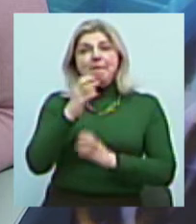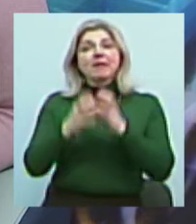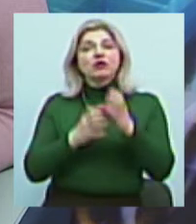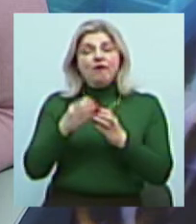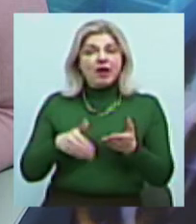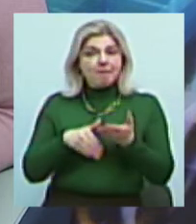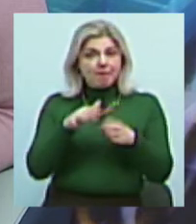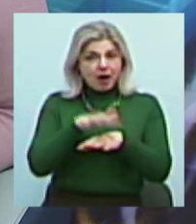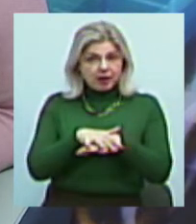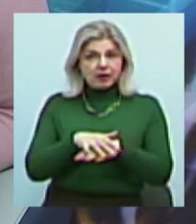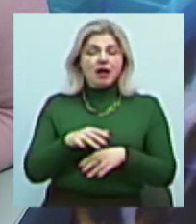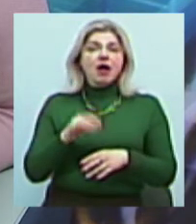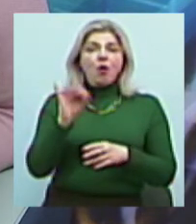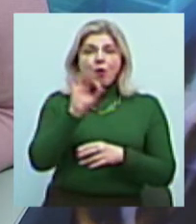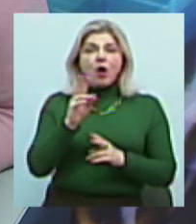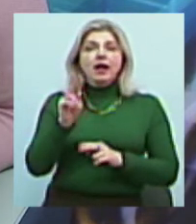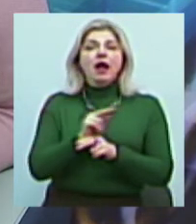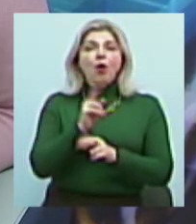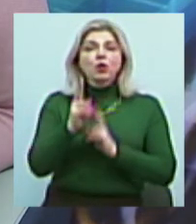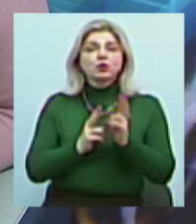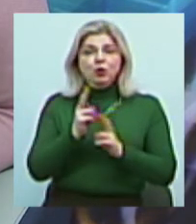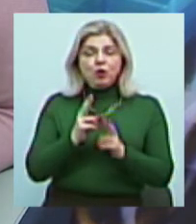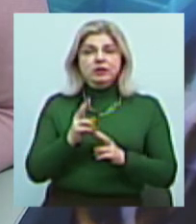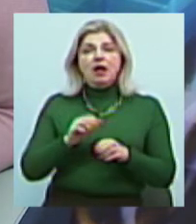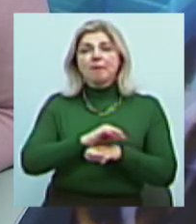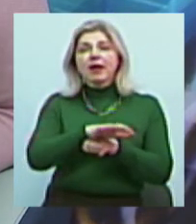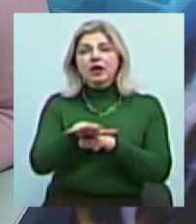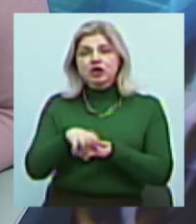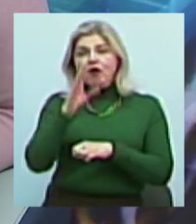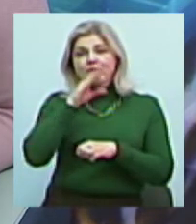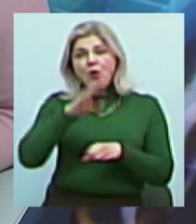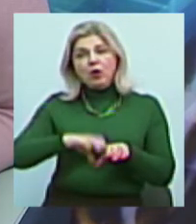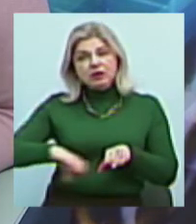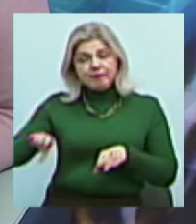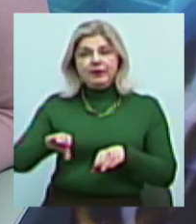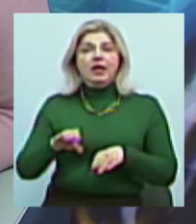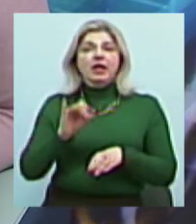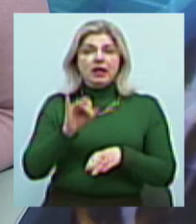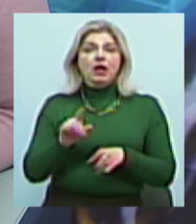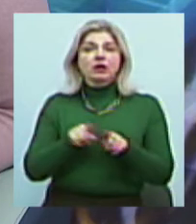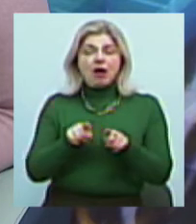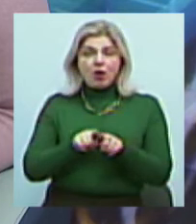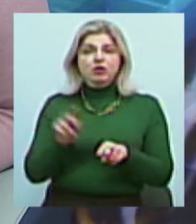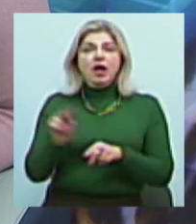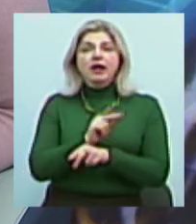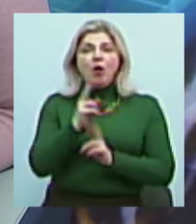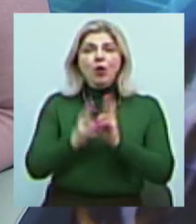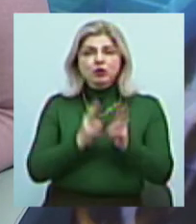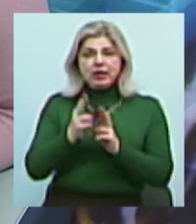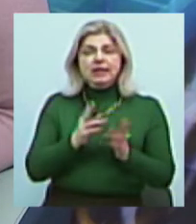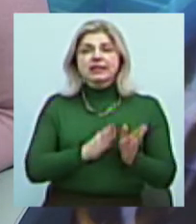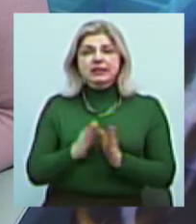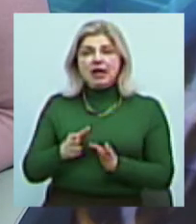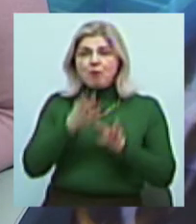зокрема, щодо реконструкції мереж водопостачання та водовідведення, а також реконструкції систем опалення,